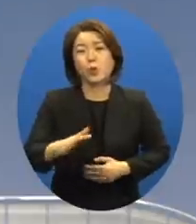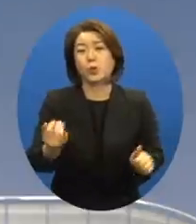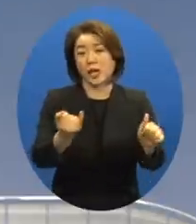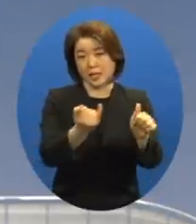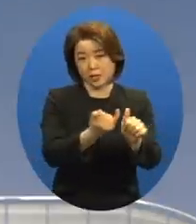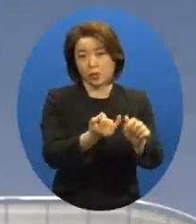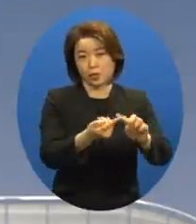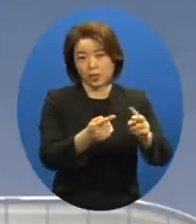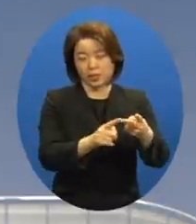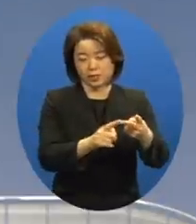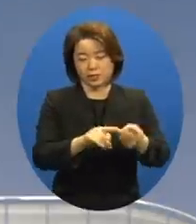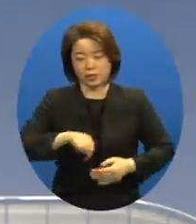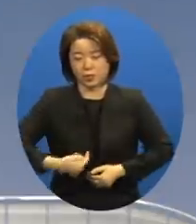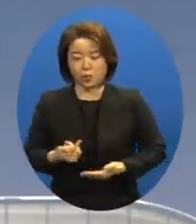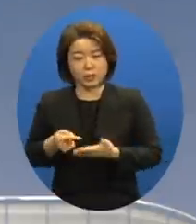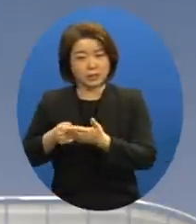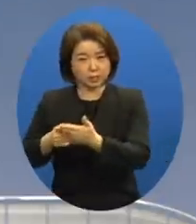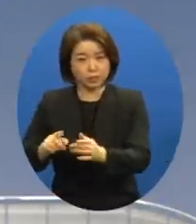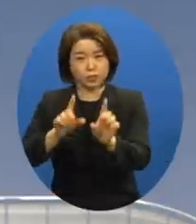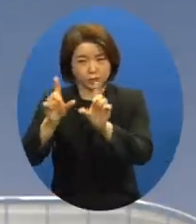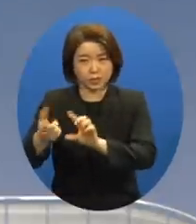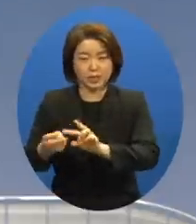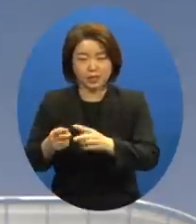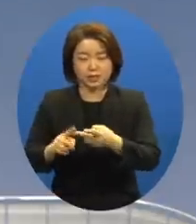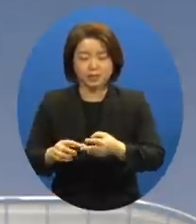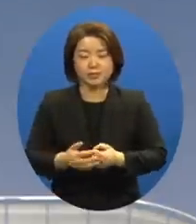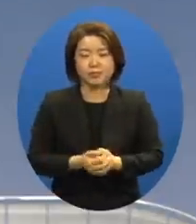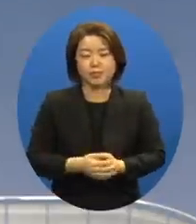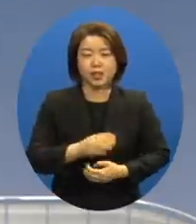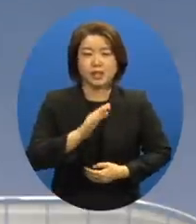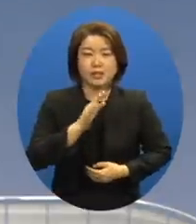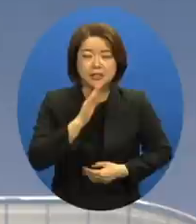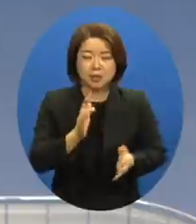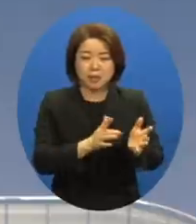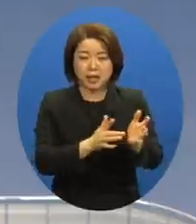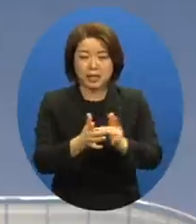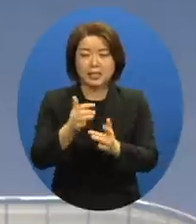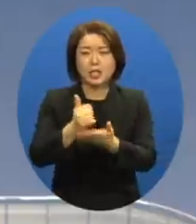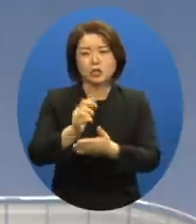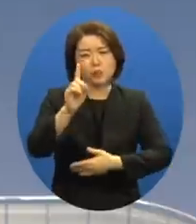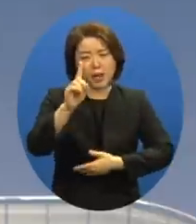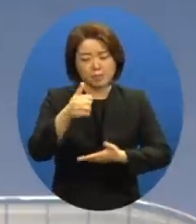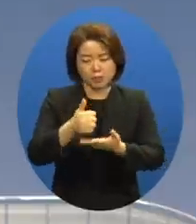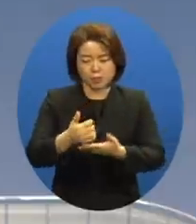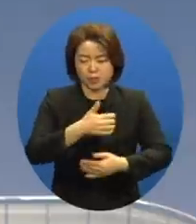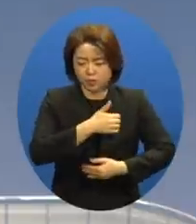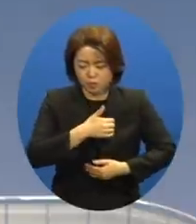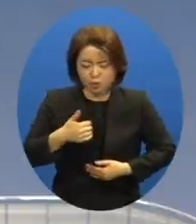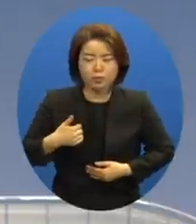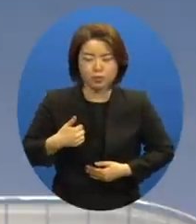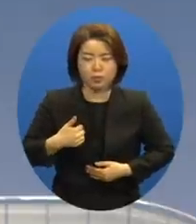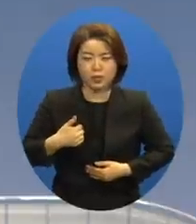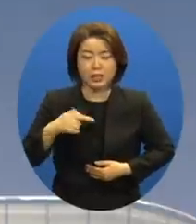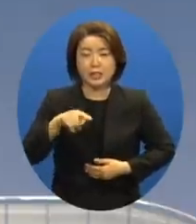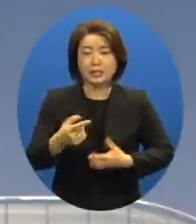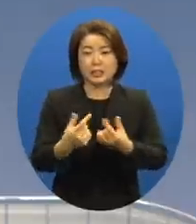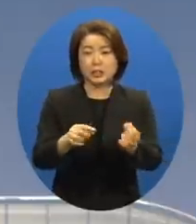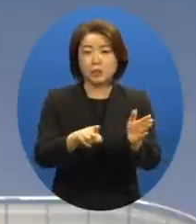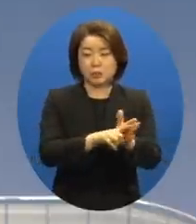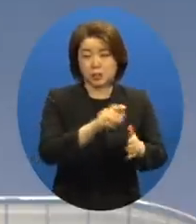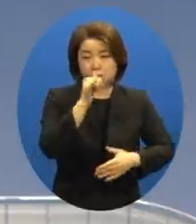하던 독신으로 살 땐 정말 예수님 한 분이면 충분합니다 그런 믿음이 된다면